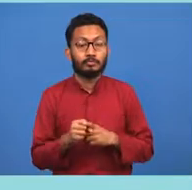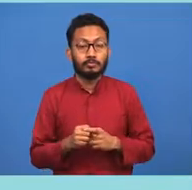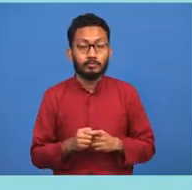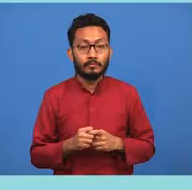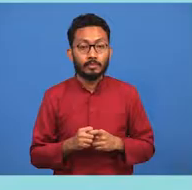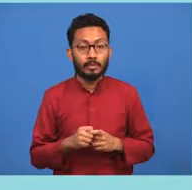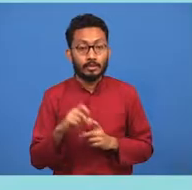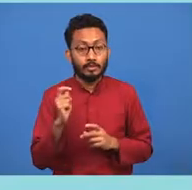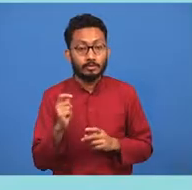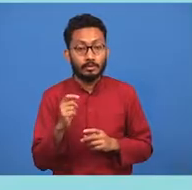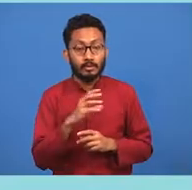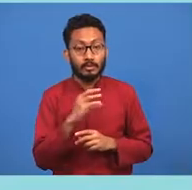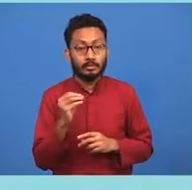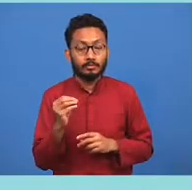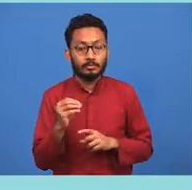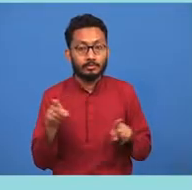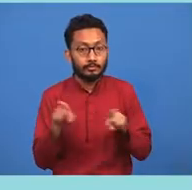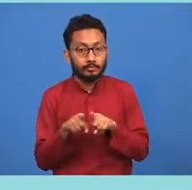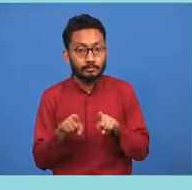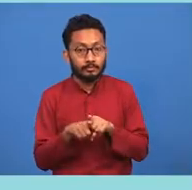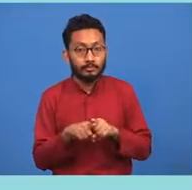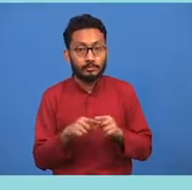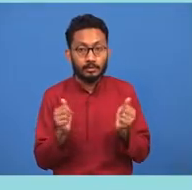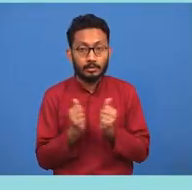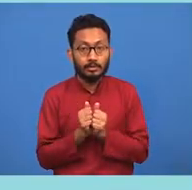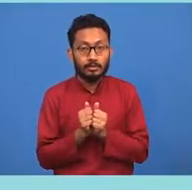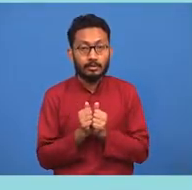titah iaitu bersamaan dengan